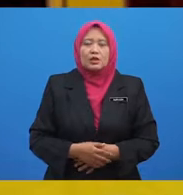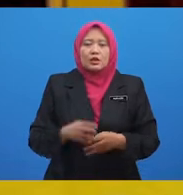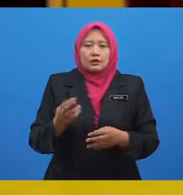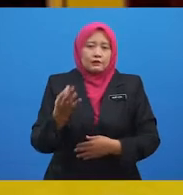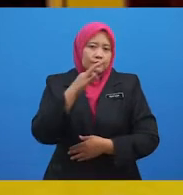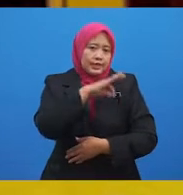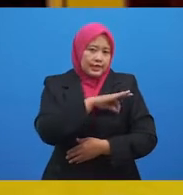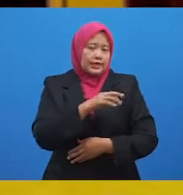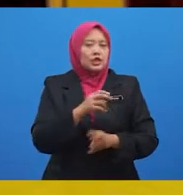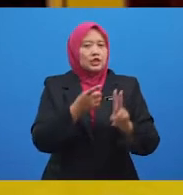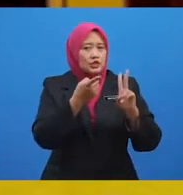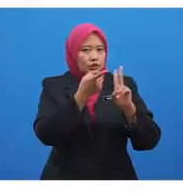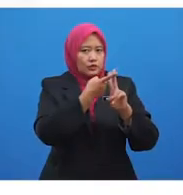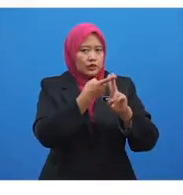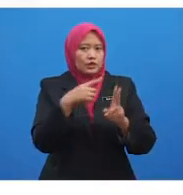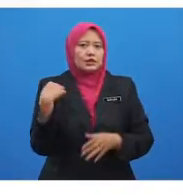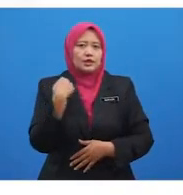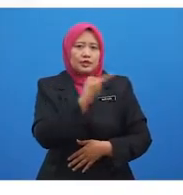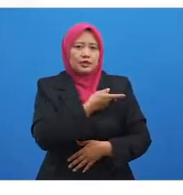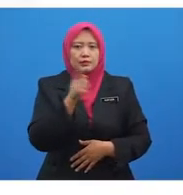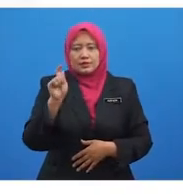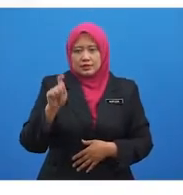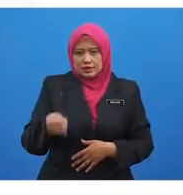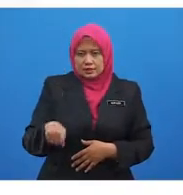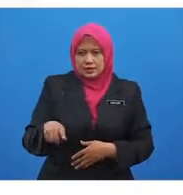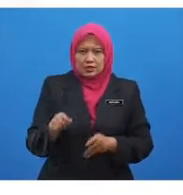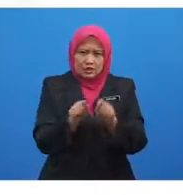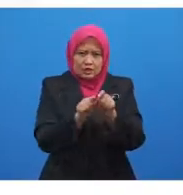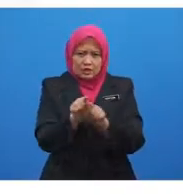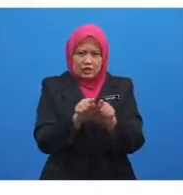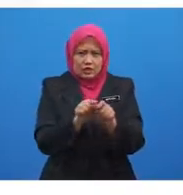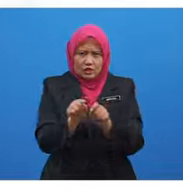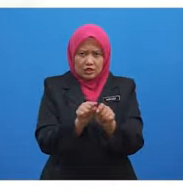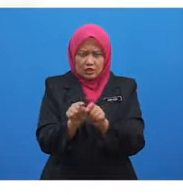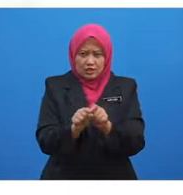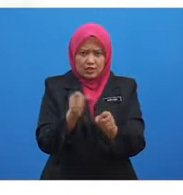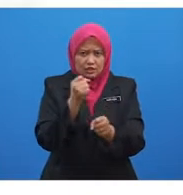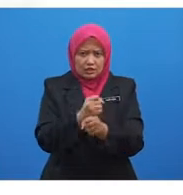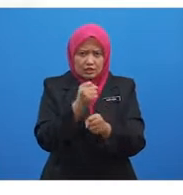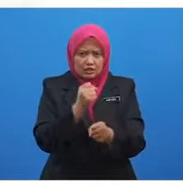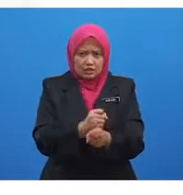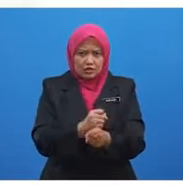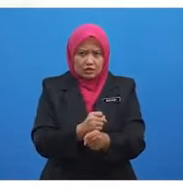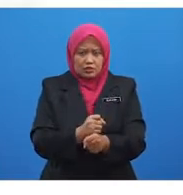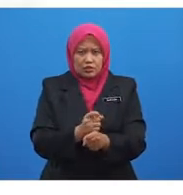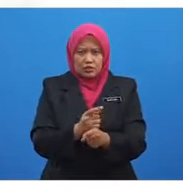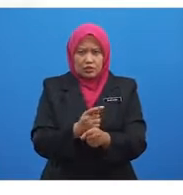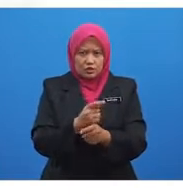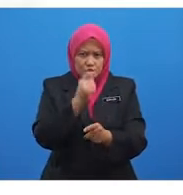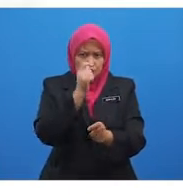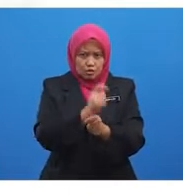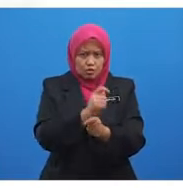Pengajaran yang seterusnya ialah kita mestilah gigih mengerjakan sesuatu tugasan sehingga selesai.